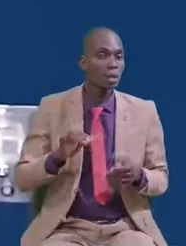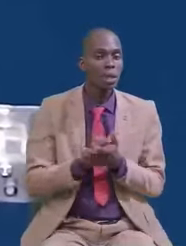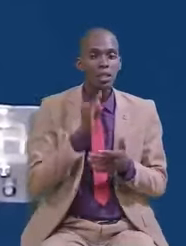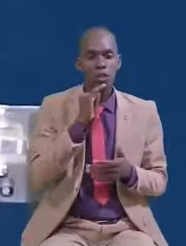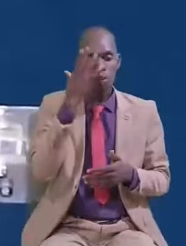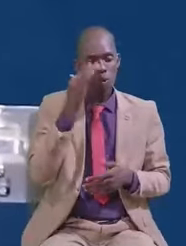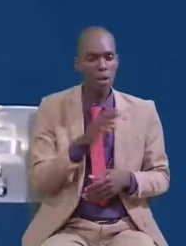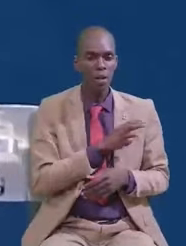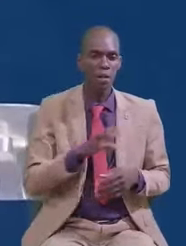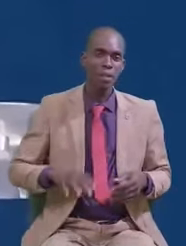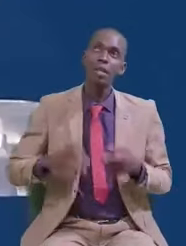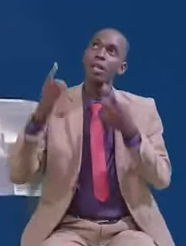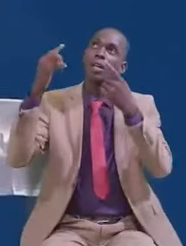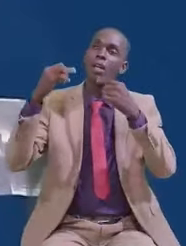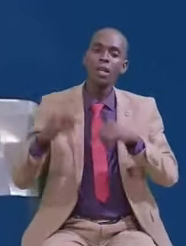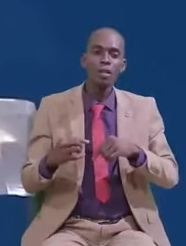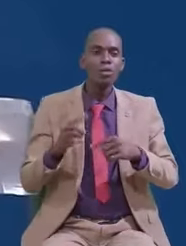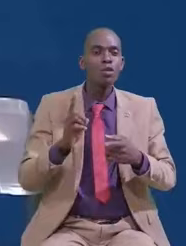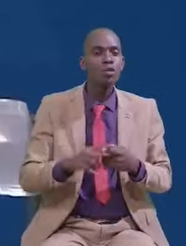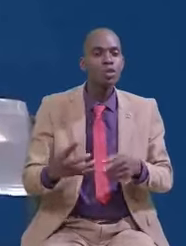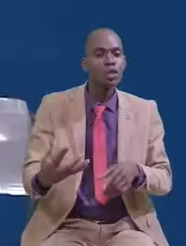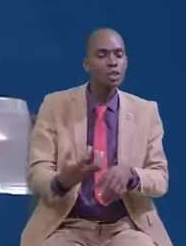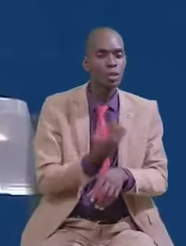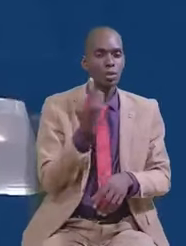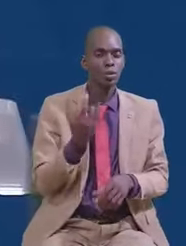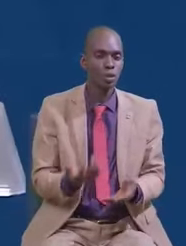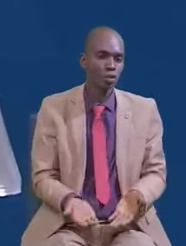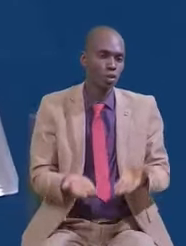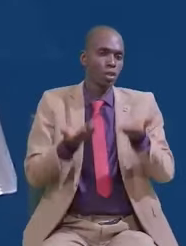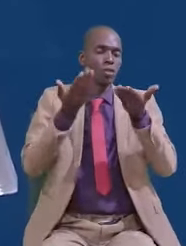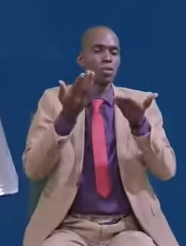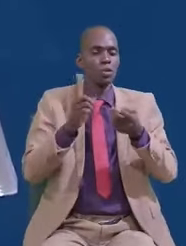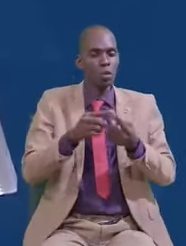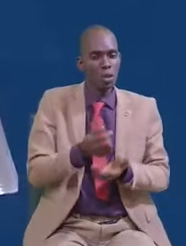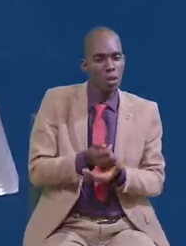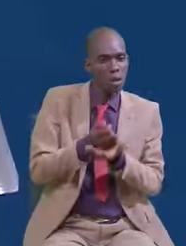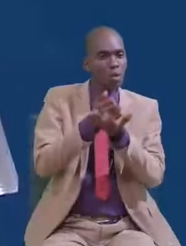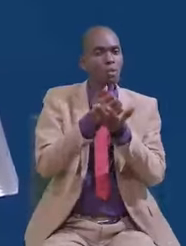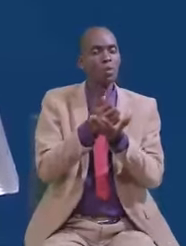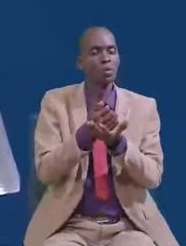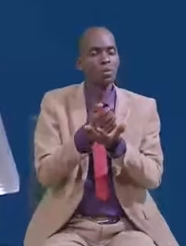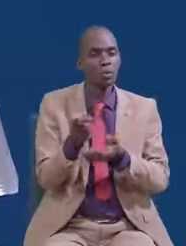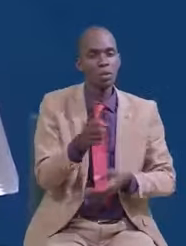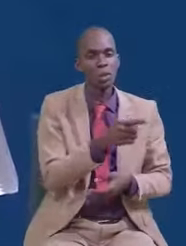Il veut te relever. Il veut te soutenir.